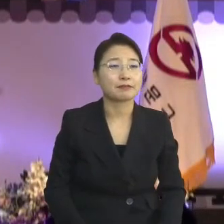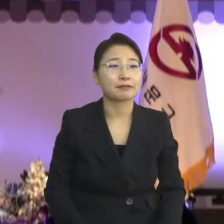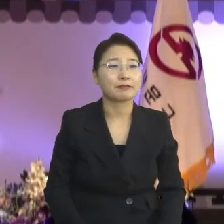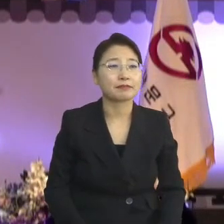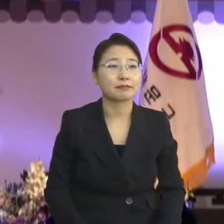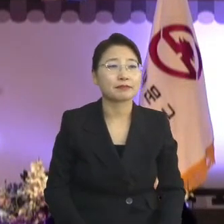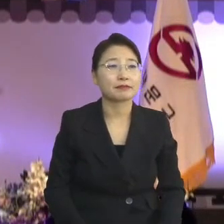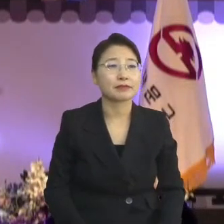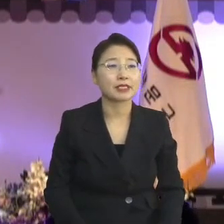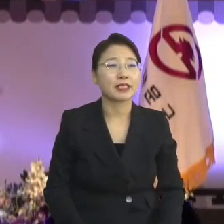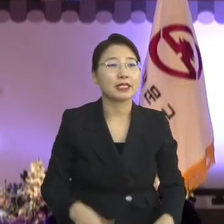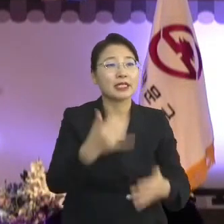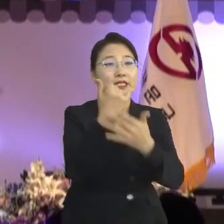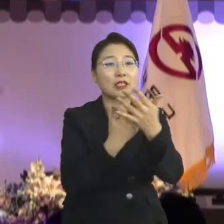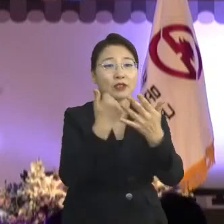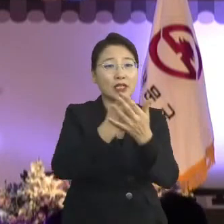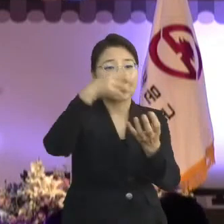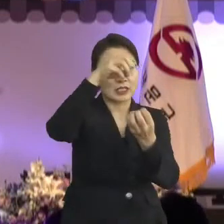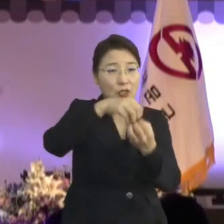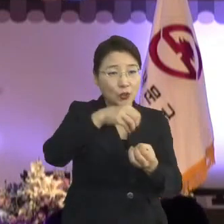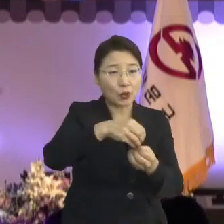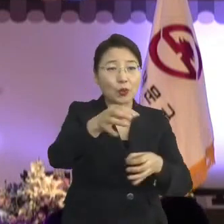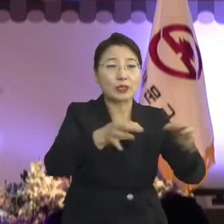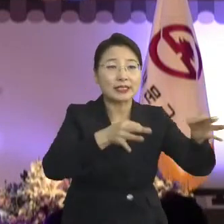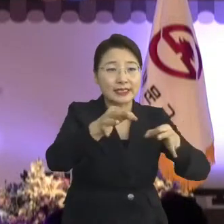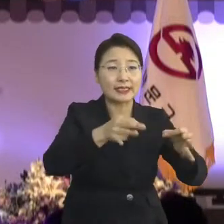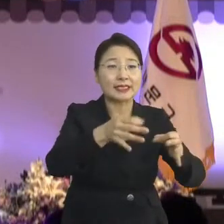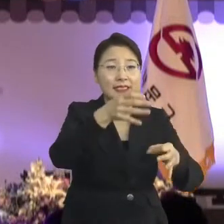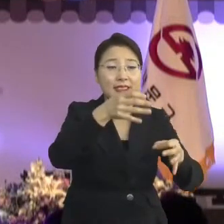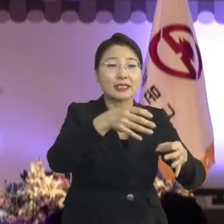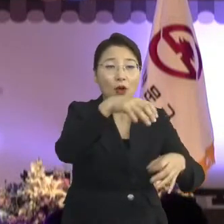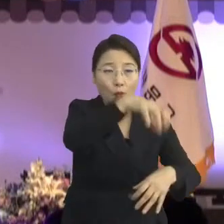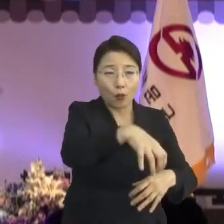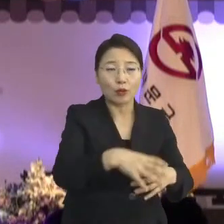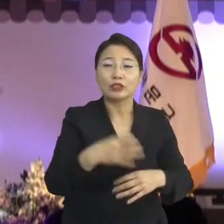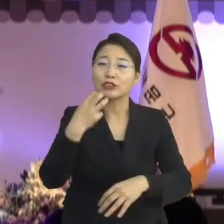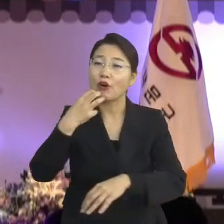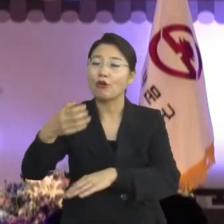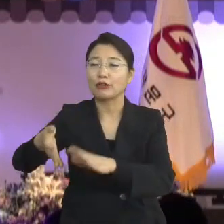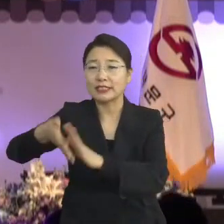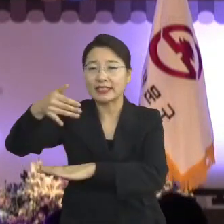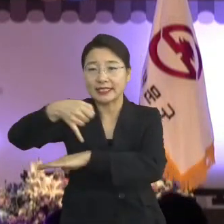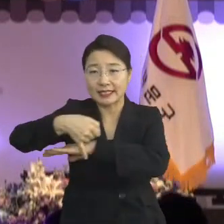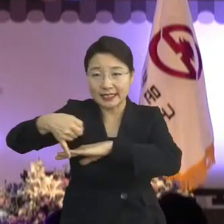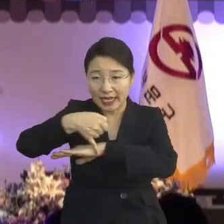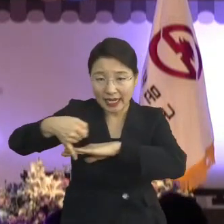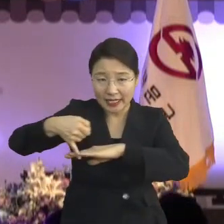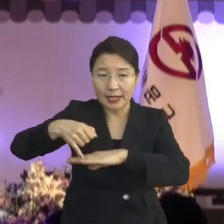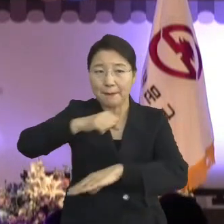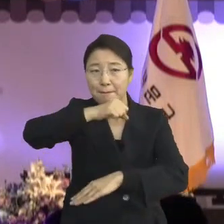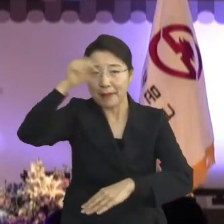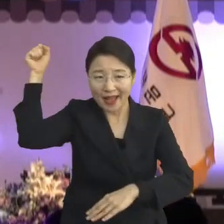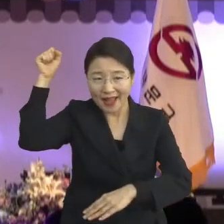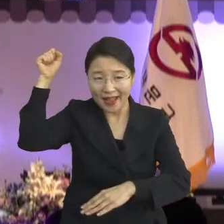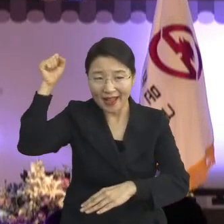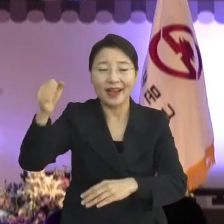청량리 전통시장은 서울시 디자인 혁신 공모에 선정되어 새로운 모습을 준비하고